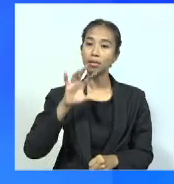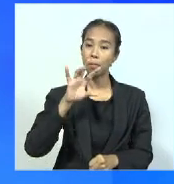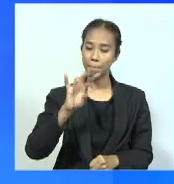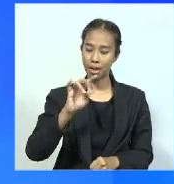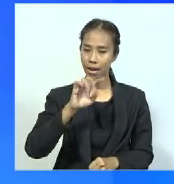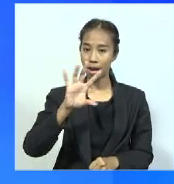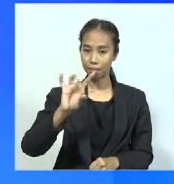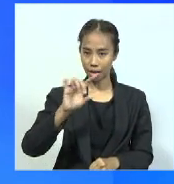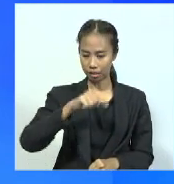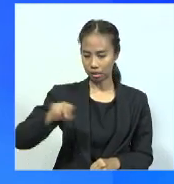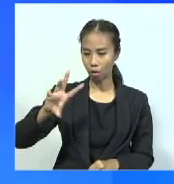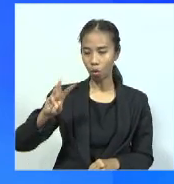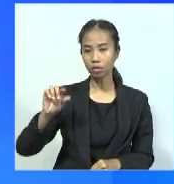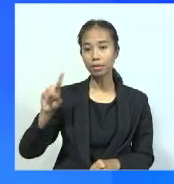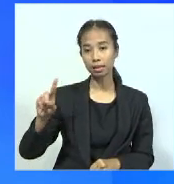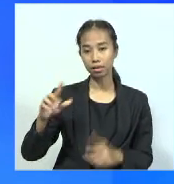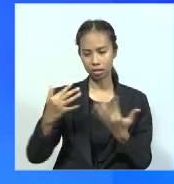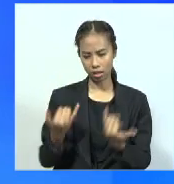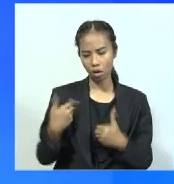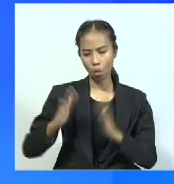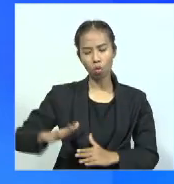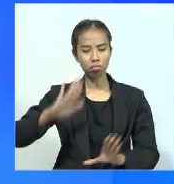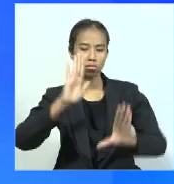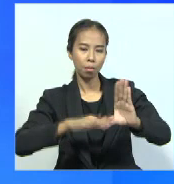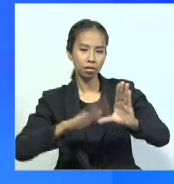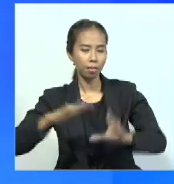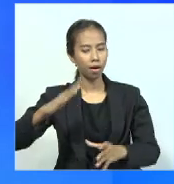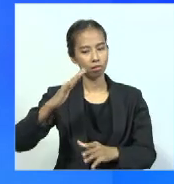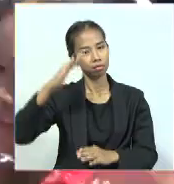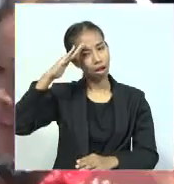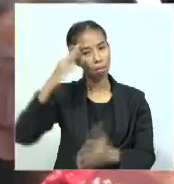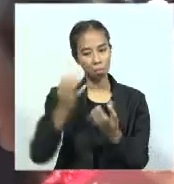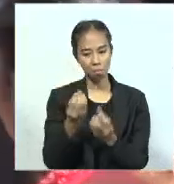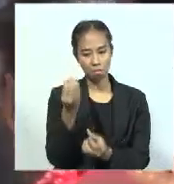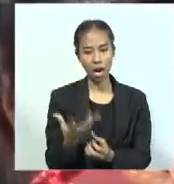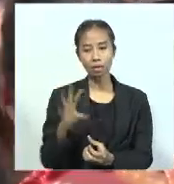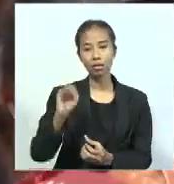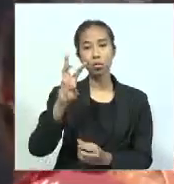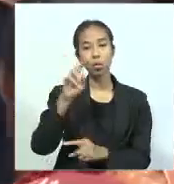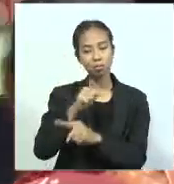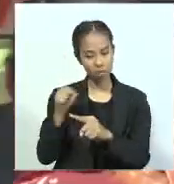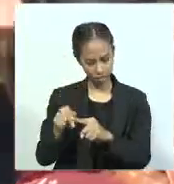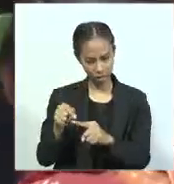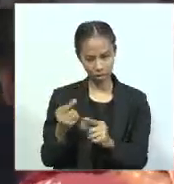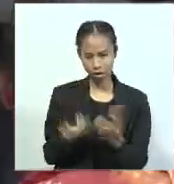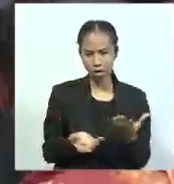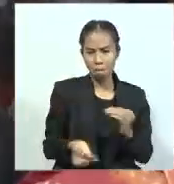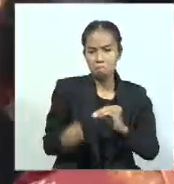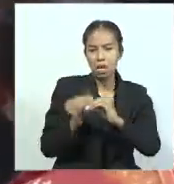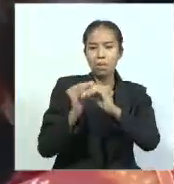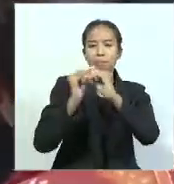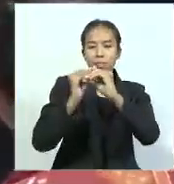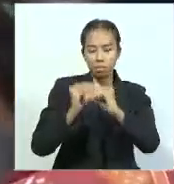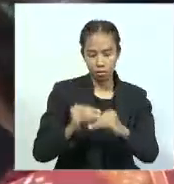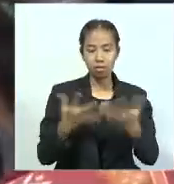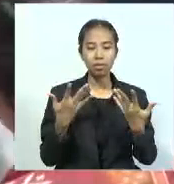2561ก็มีผู้สมัครใจเข้ามาเป็นทหารเฉลี่ยร้อยละ46ต่อปีซึ่งอัตรานี้ถือว่าสูงขึ้นอย่างต่อเนื่องน